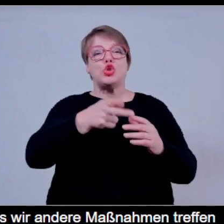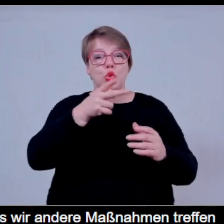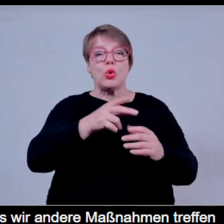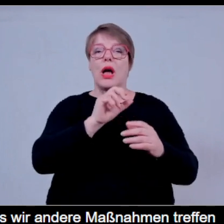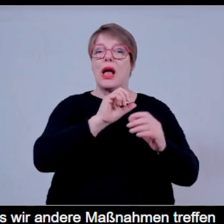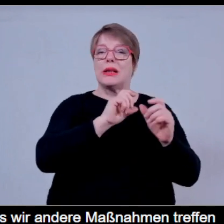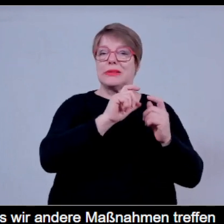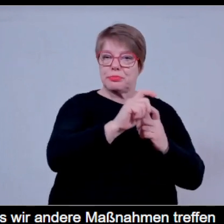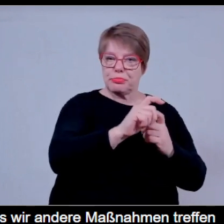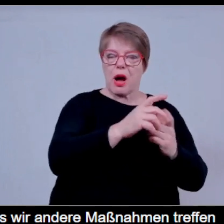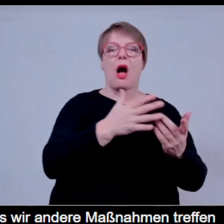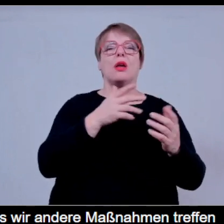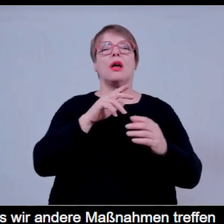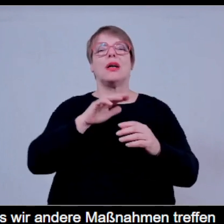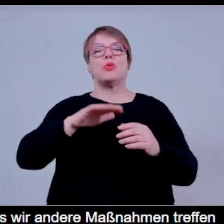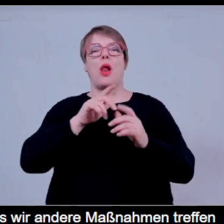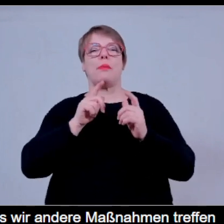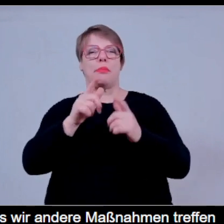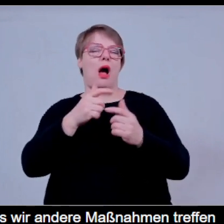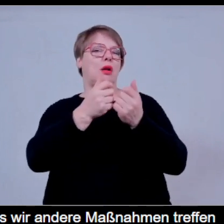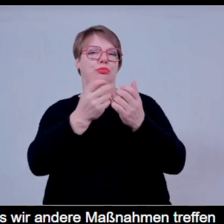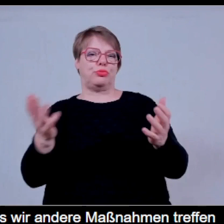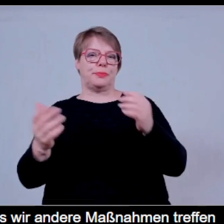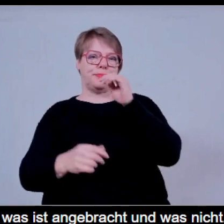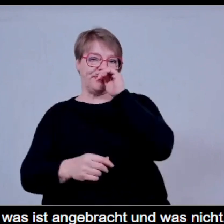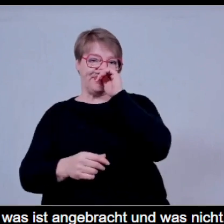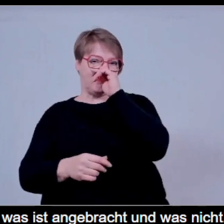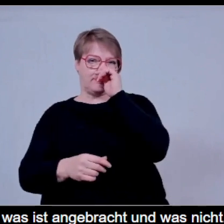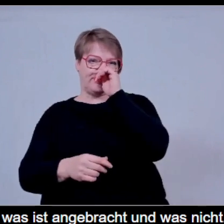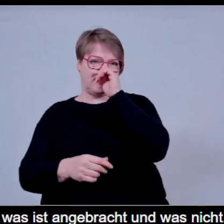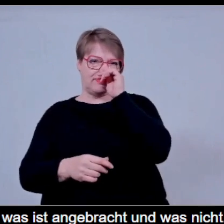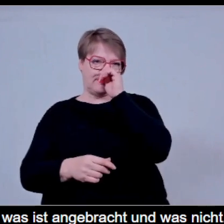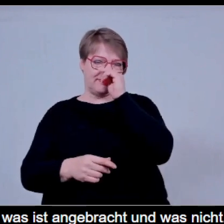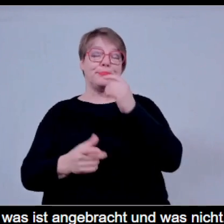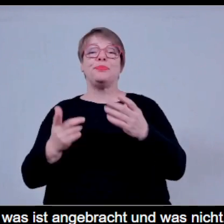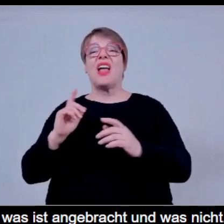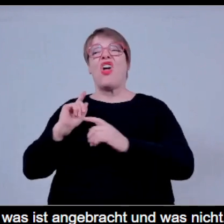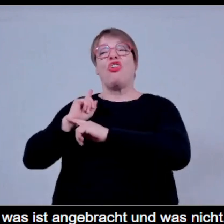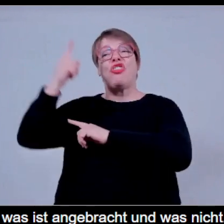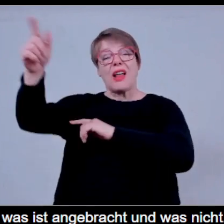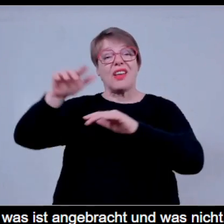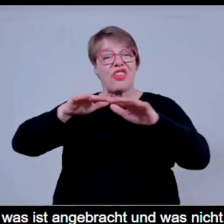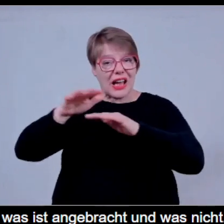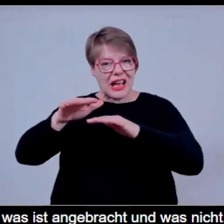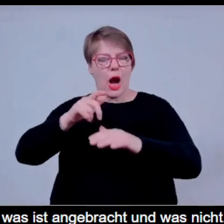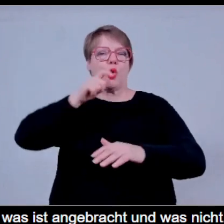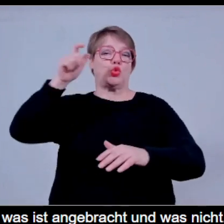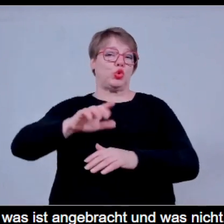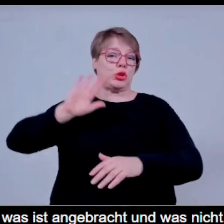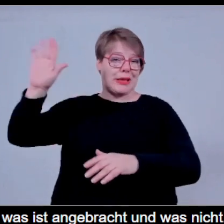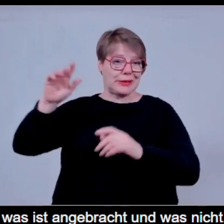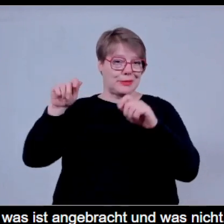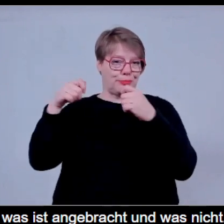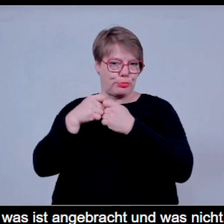Karl Lauterbach, muss ich sagen, die Regelung getroffen. Ich habe gestern gehört, fein Eindruck, dass man da innerhalb der Ampelkoalition auch nicht